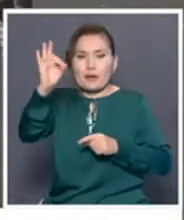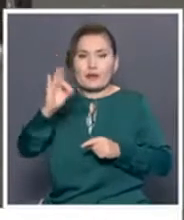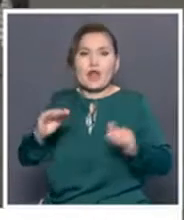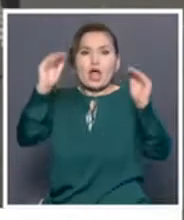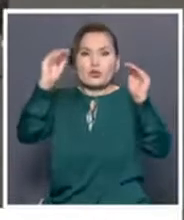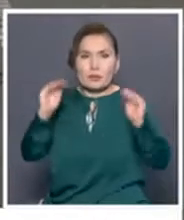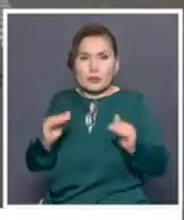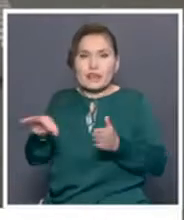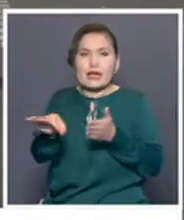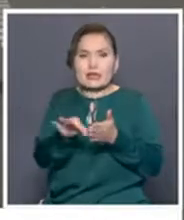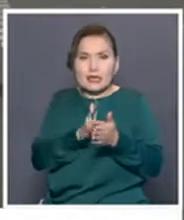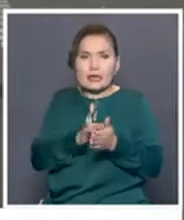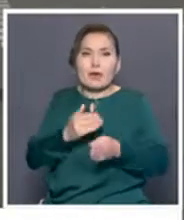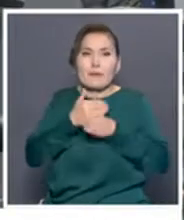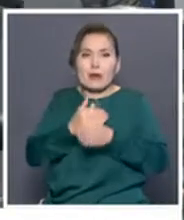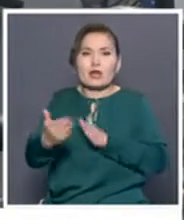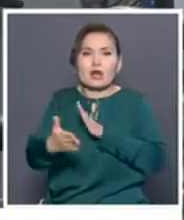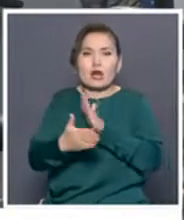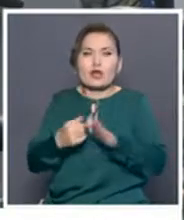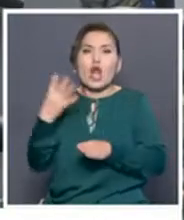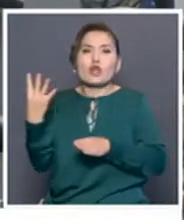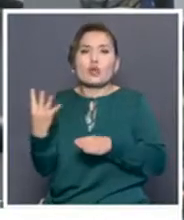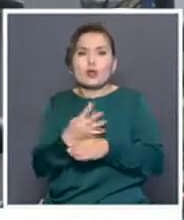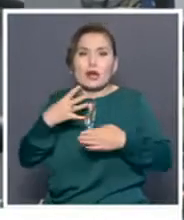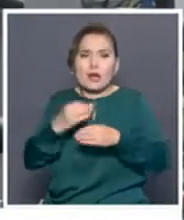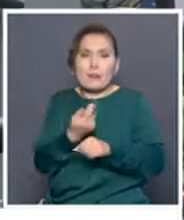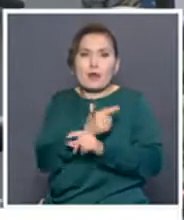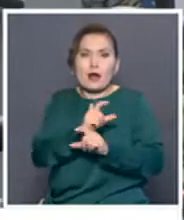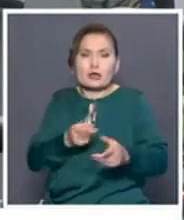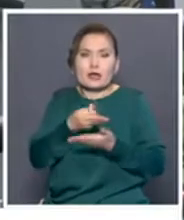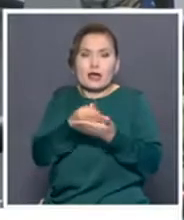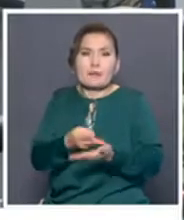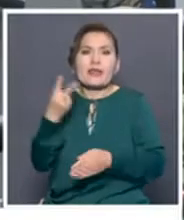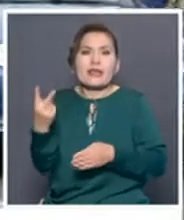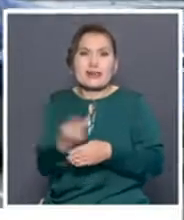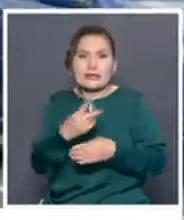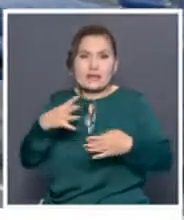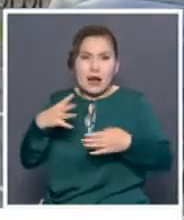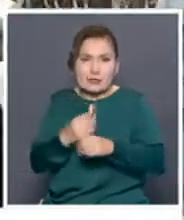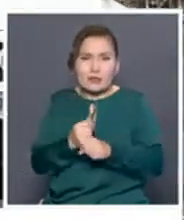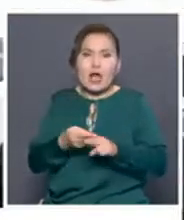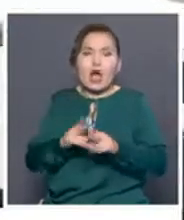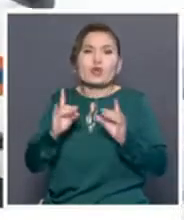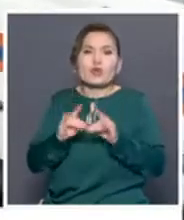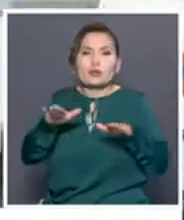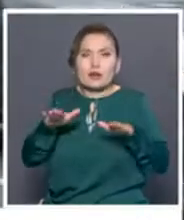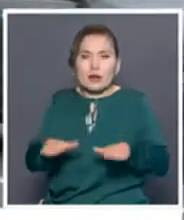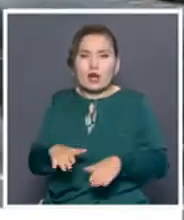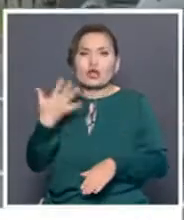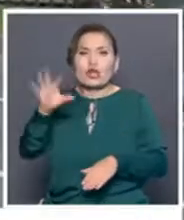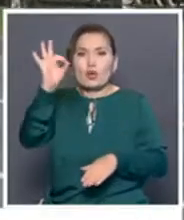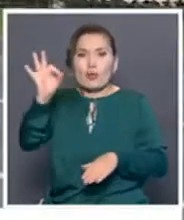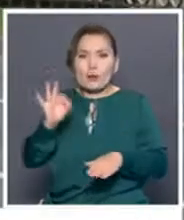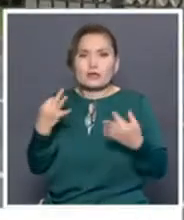2,2%-ке төмендеген. Жедел жәрдем шақырулар саны 4 есе, емханаға жүгінушілер саны 2 есе азайған. Сәйкесінше төсек орындардың жартысы